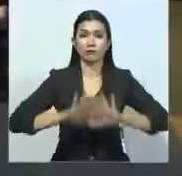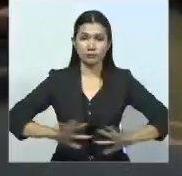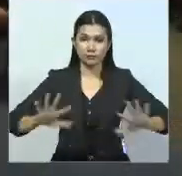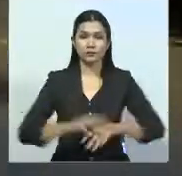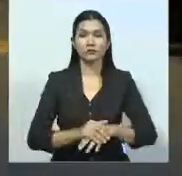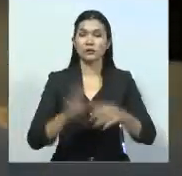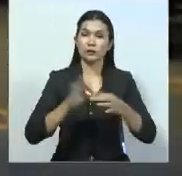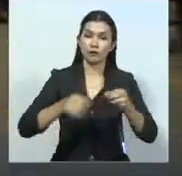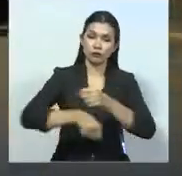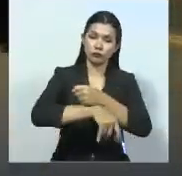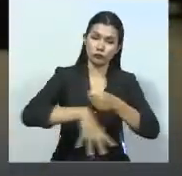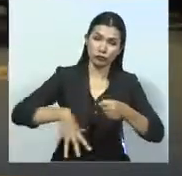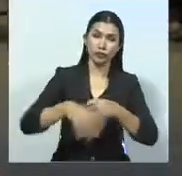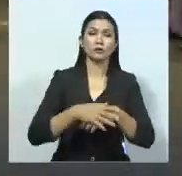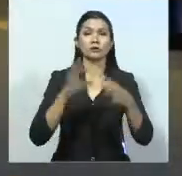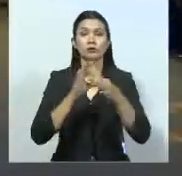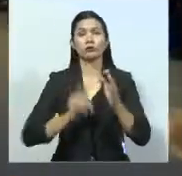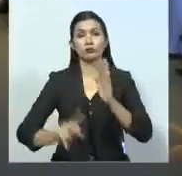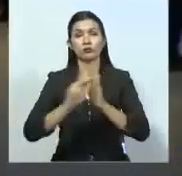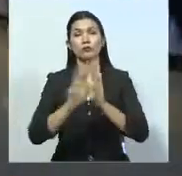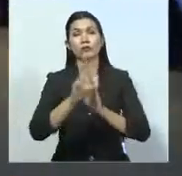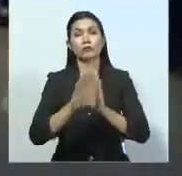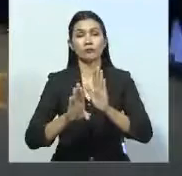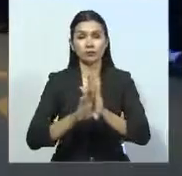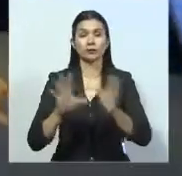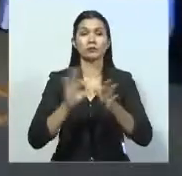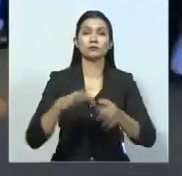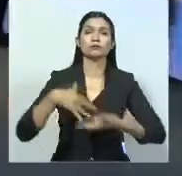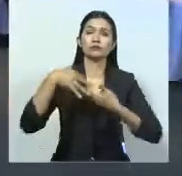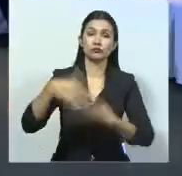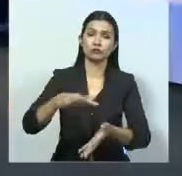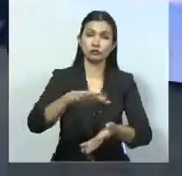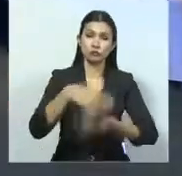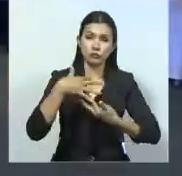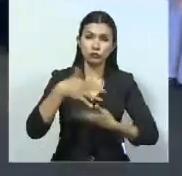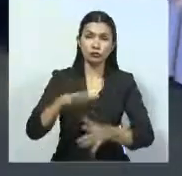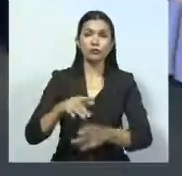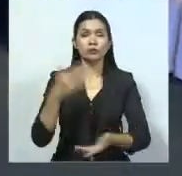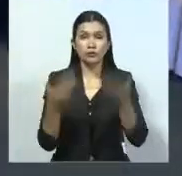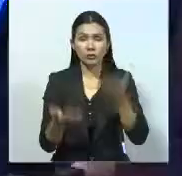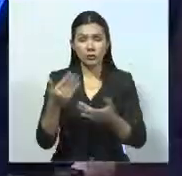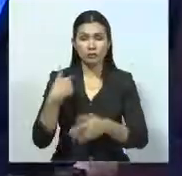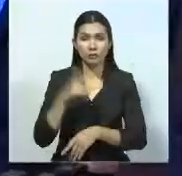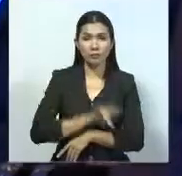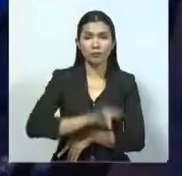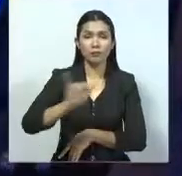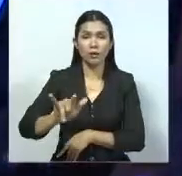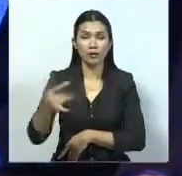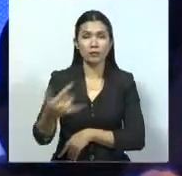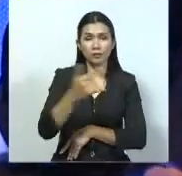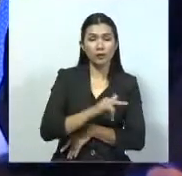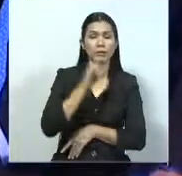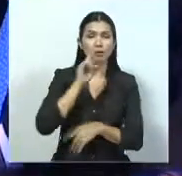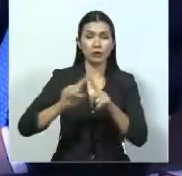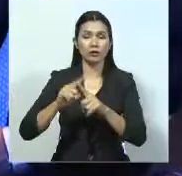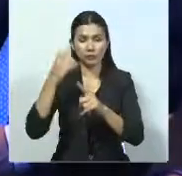ทั้งด้านโครงสร้างพื้นฐานกฎระเบียบและอำนวยความสะดวกในการขนส่งและการเดินทางระหว่างประเทศสมาชิกที่จะนำไปสู่การพั